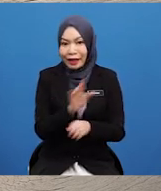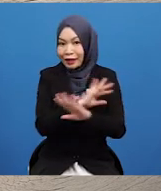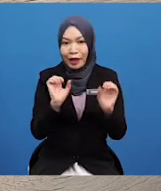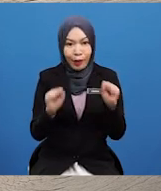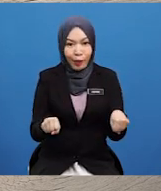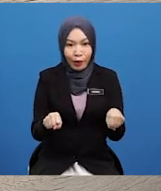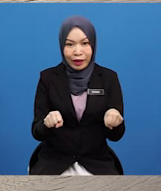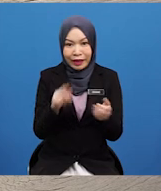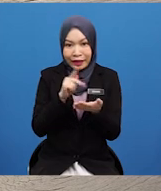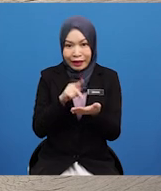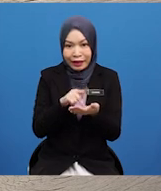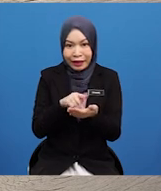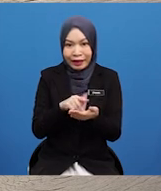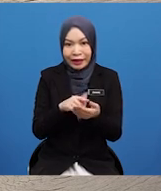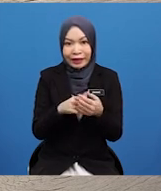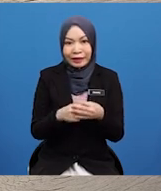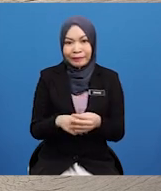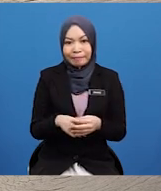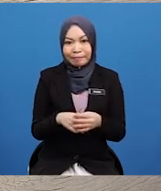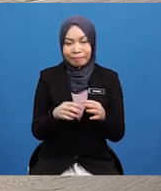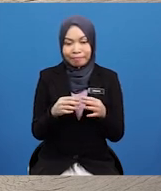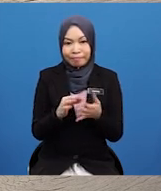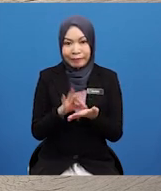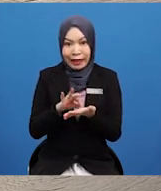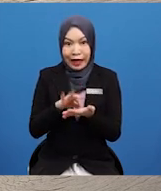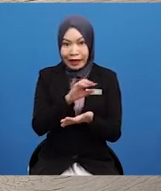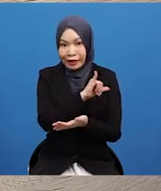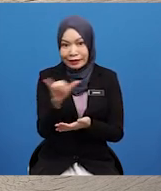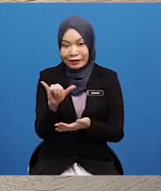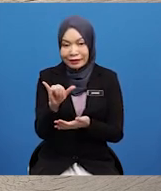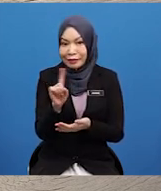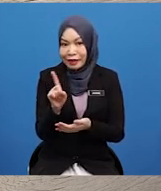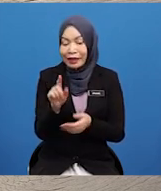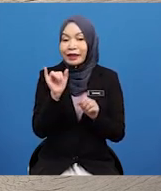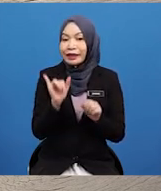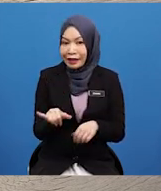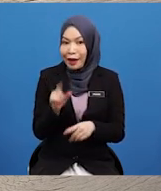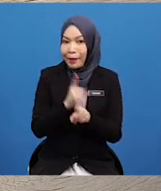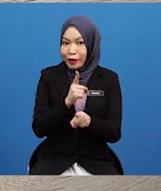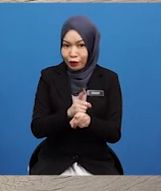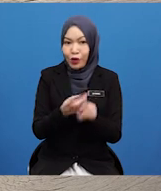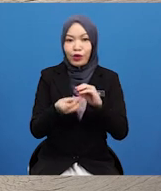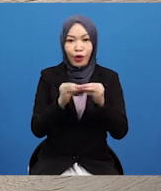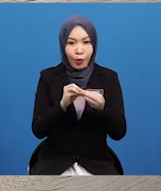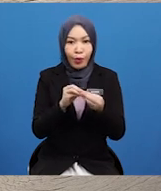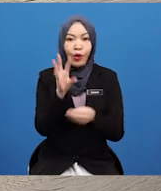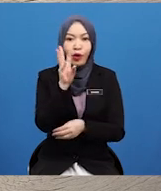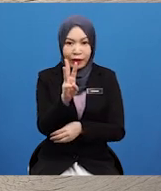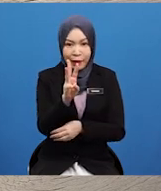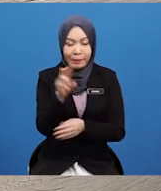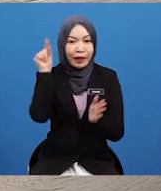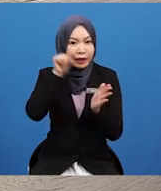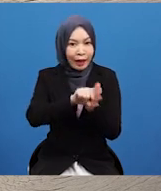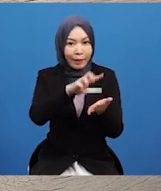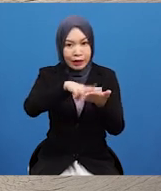Nombor apa? Betul jawapan yang diberikan. Nombor 6. Gambar